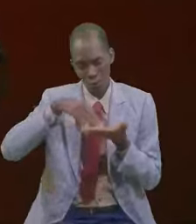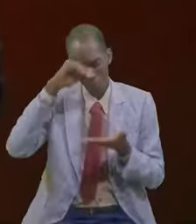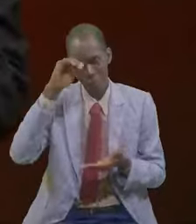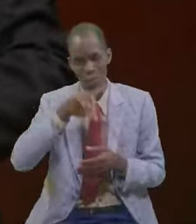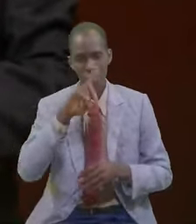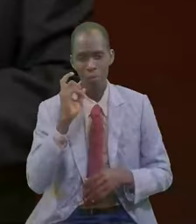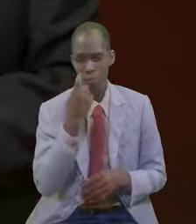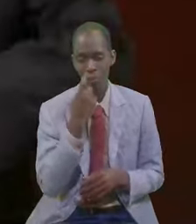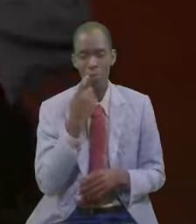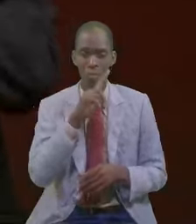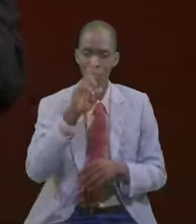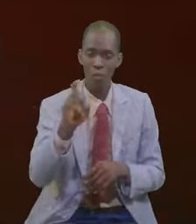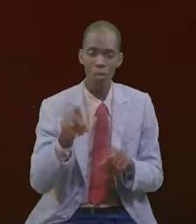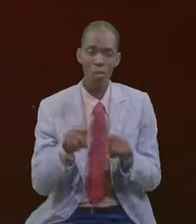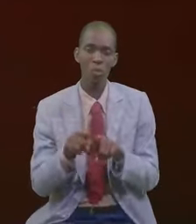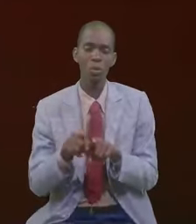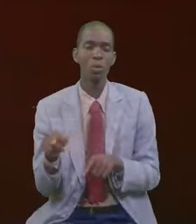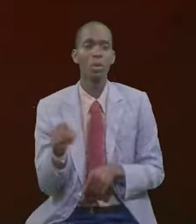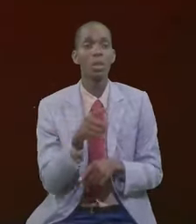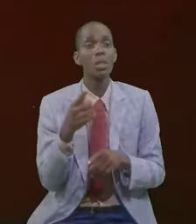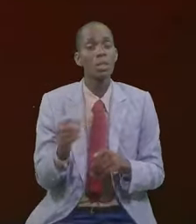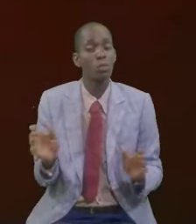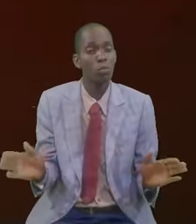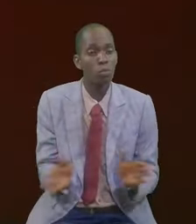aux chrétiens et hébreux